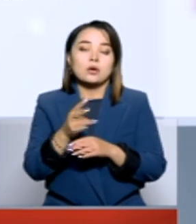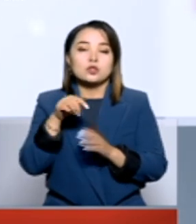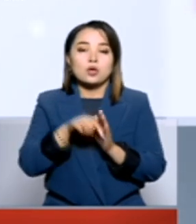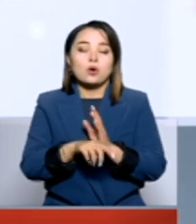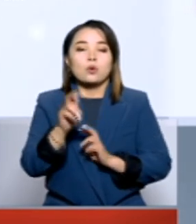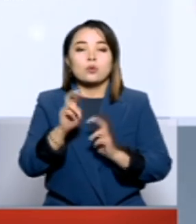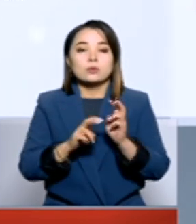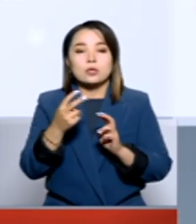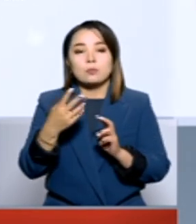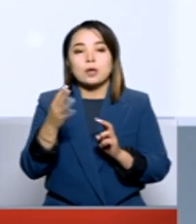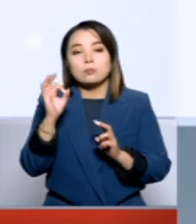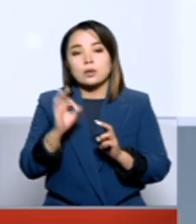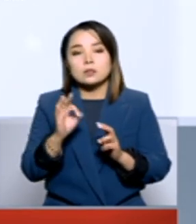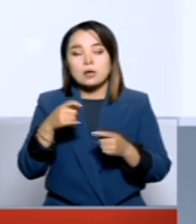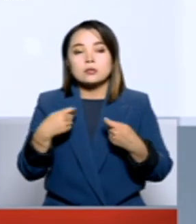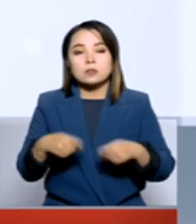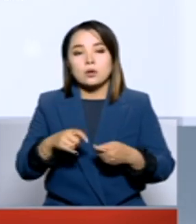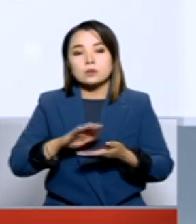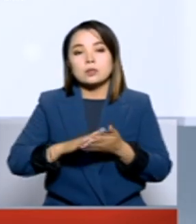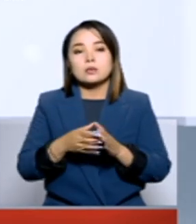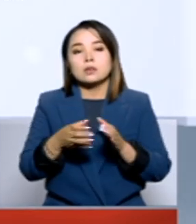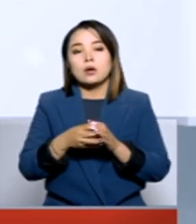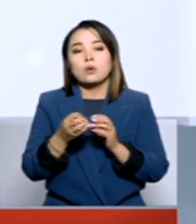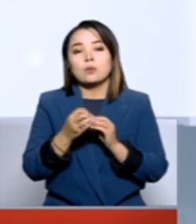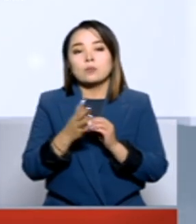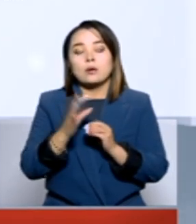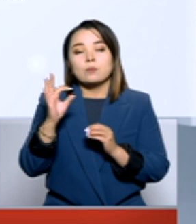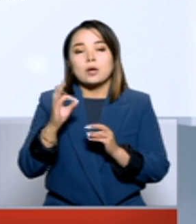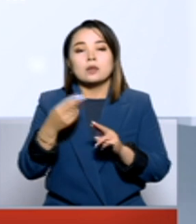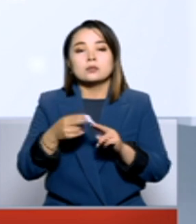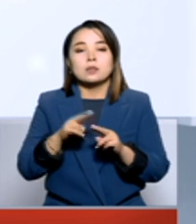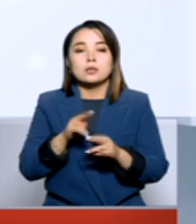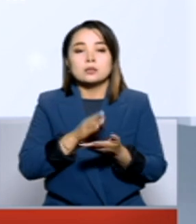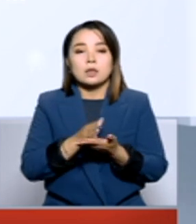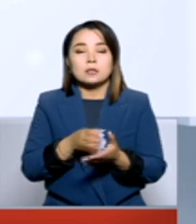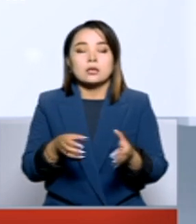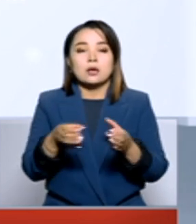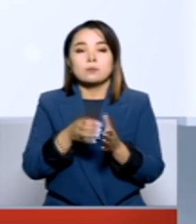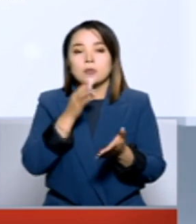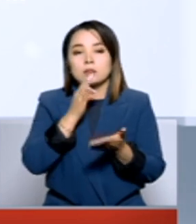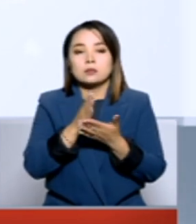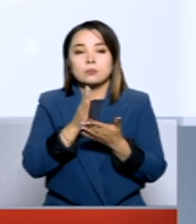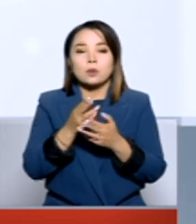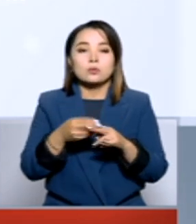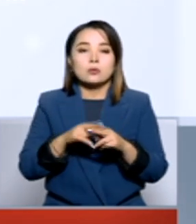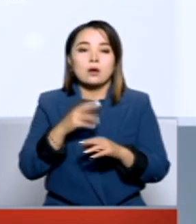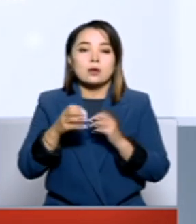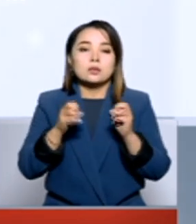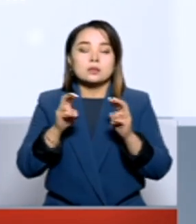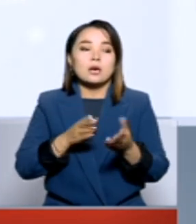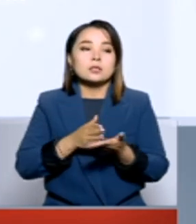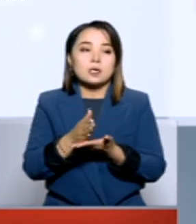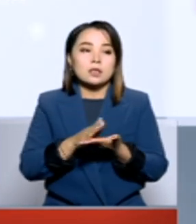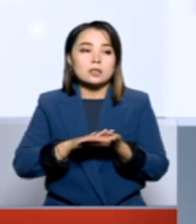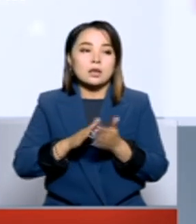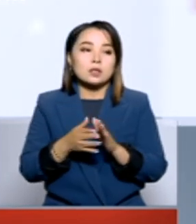өнімнің 25% мен сауда-саттықтың 15% да осы саяси бірлестікке тиесілі. Осыдана халықаралық саяси аренадағы орнын